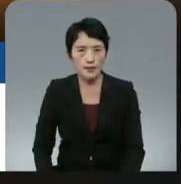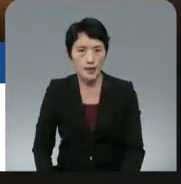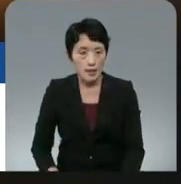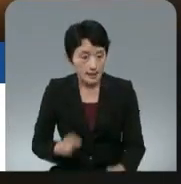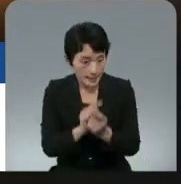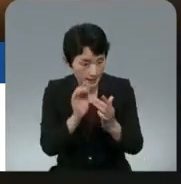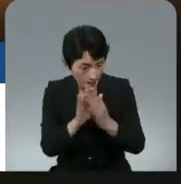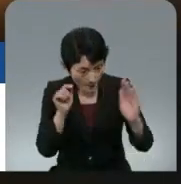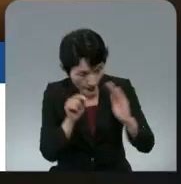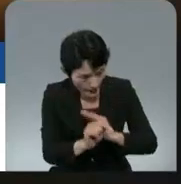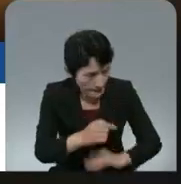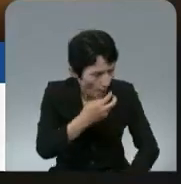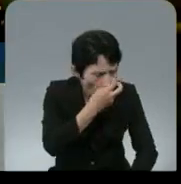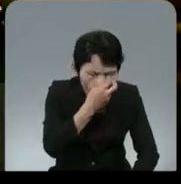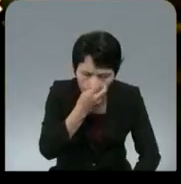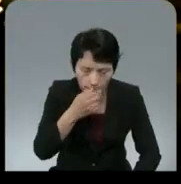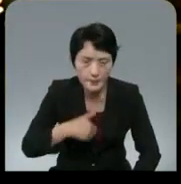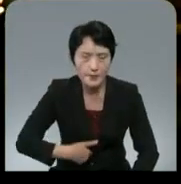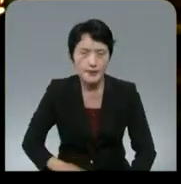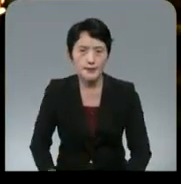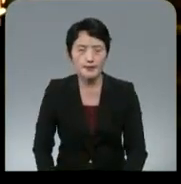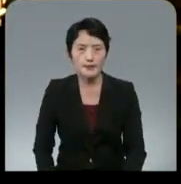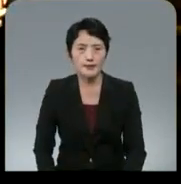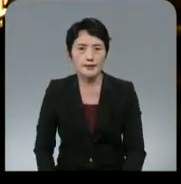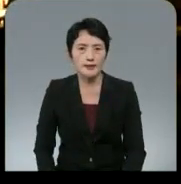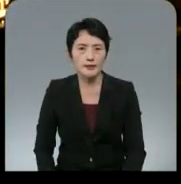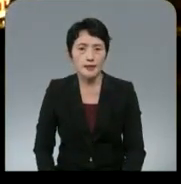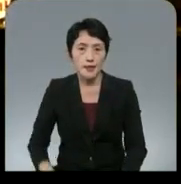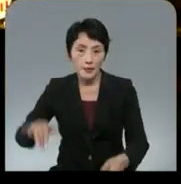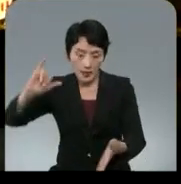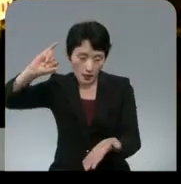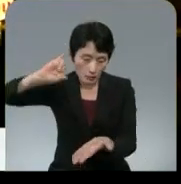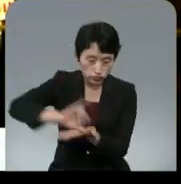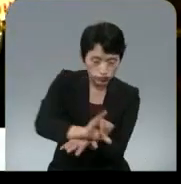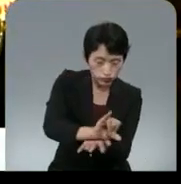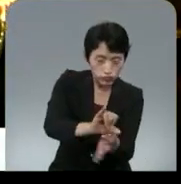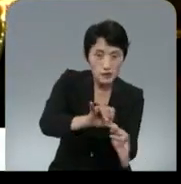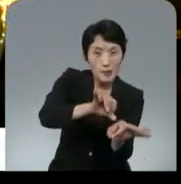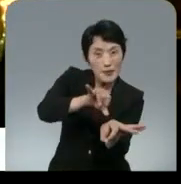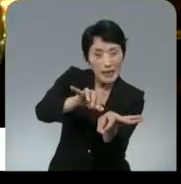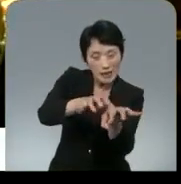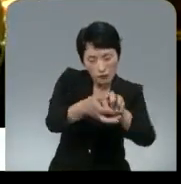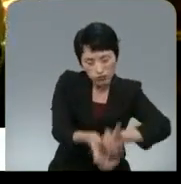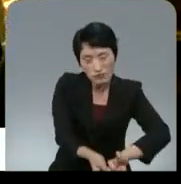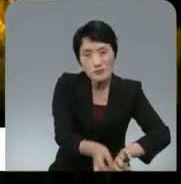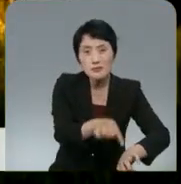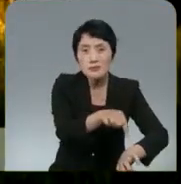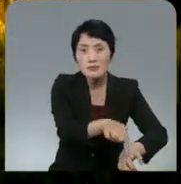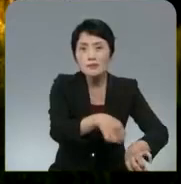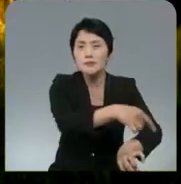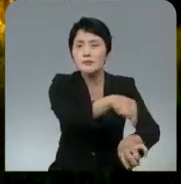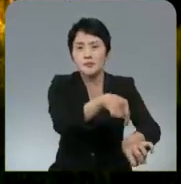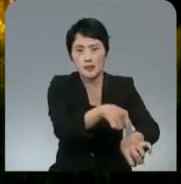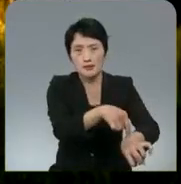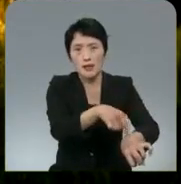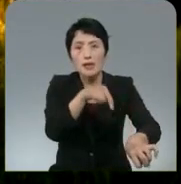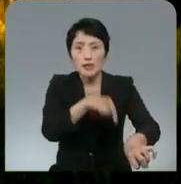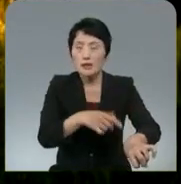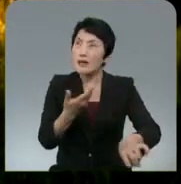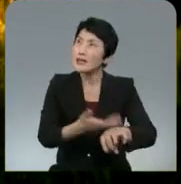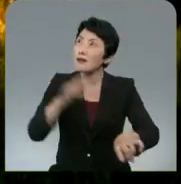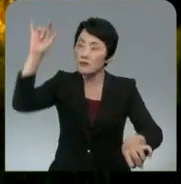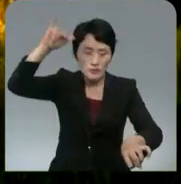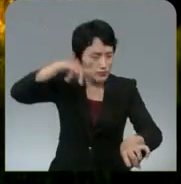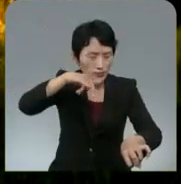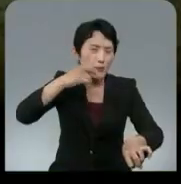war musste die Landebahn gesperrt werden infolge des Unfalls musste eine Passagiermaschine von Gin Air die auf sebul landen